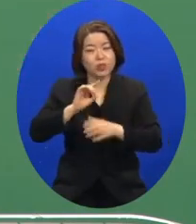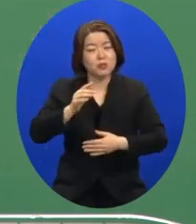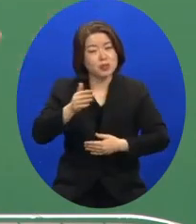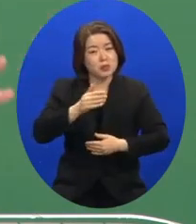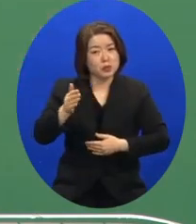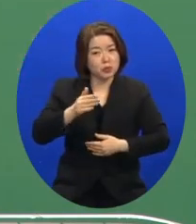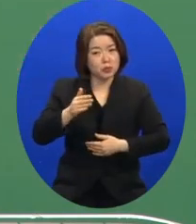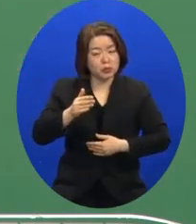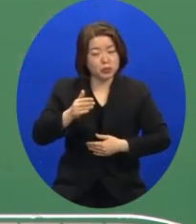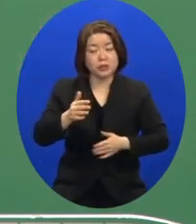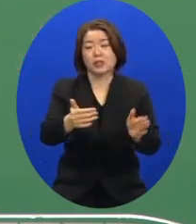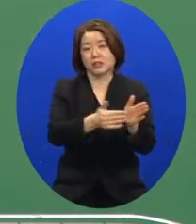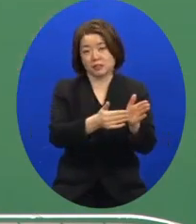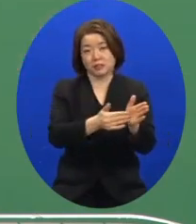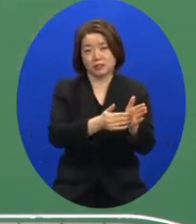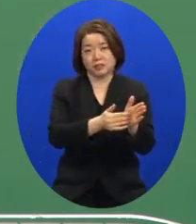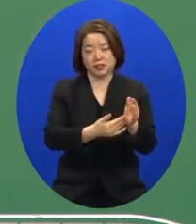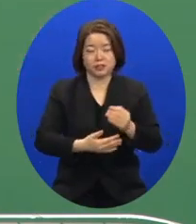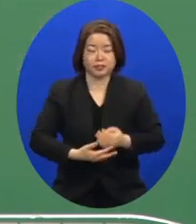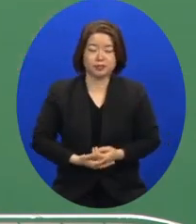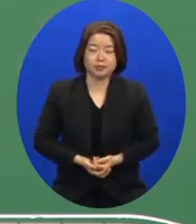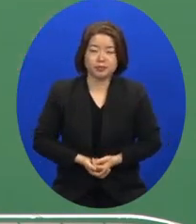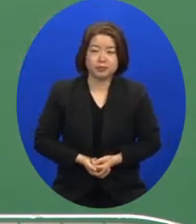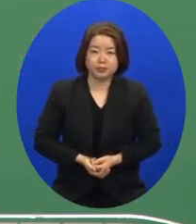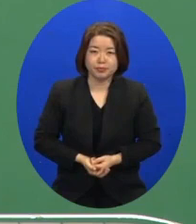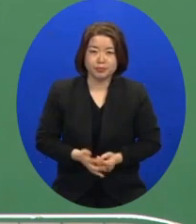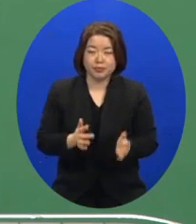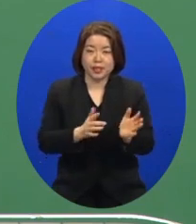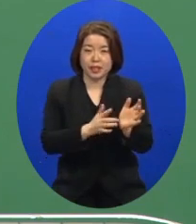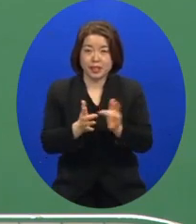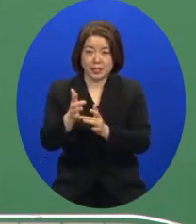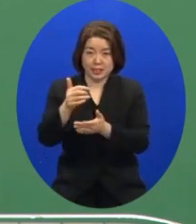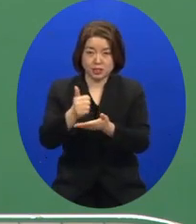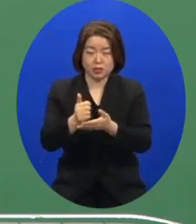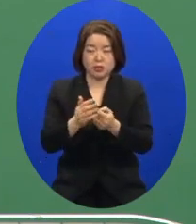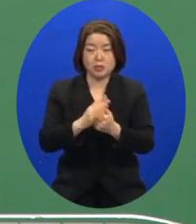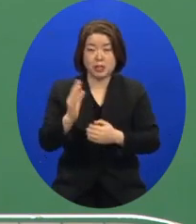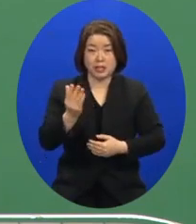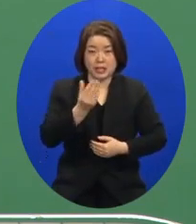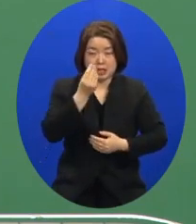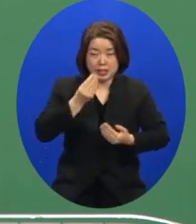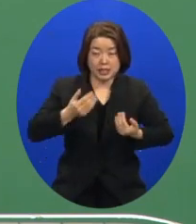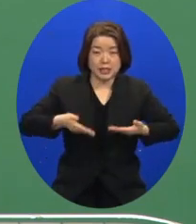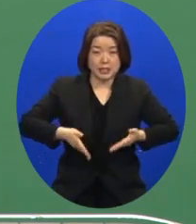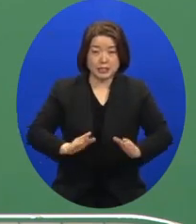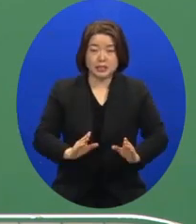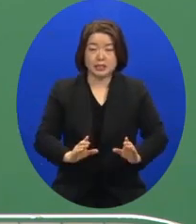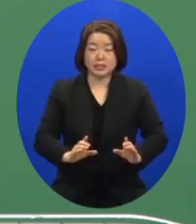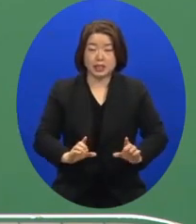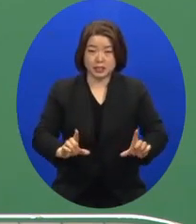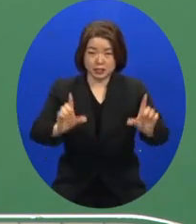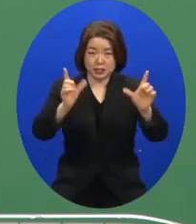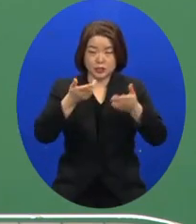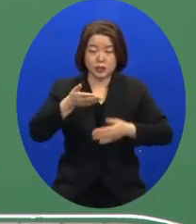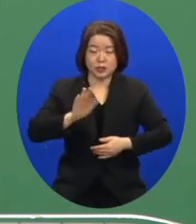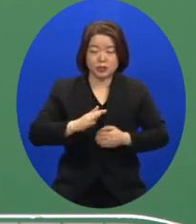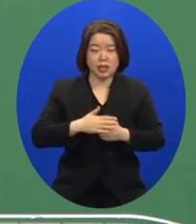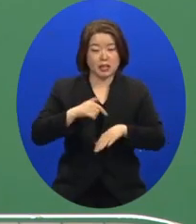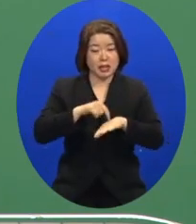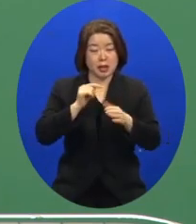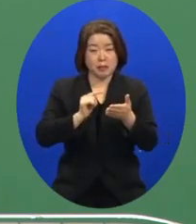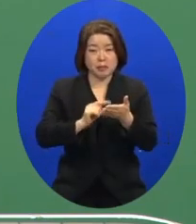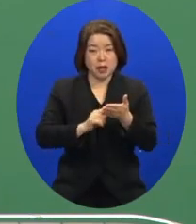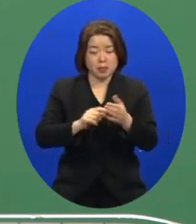생일이었어. 그렇게 끝나버리게 됩니다. 예수님의 성탄절인데 내 마음에 특별한 기쁨이 없다는